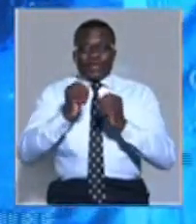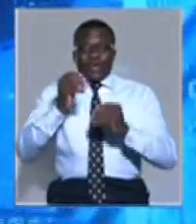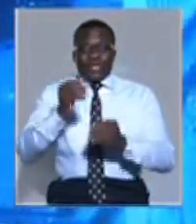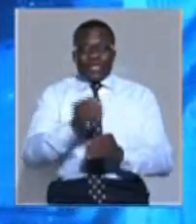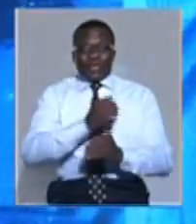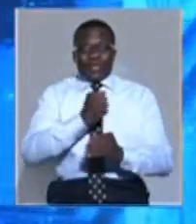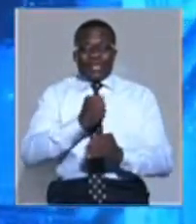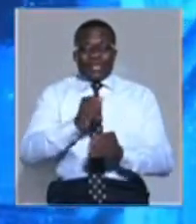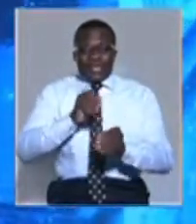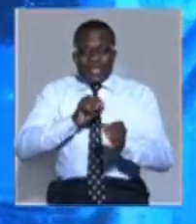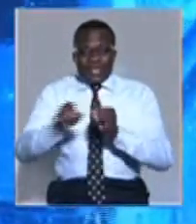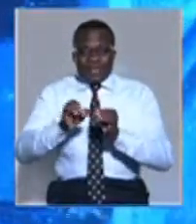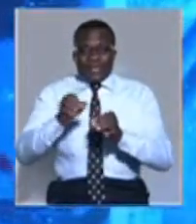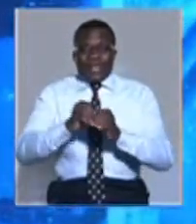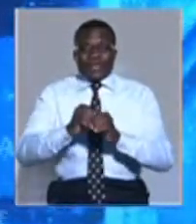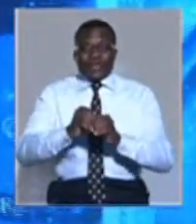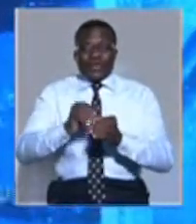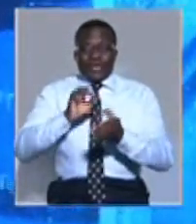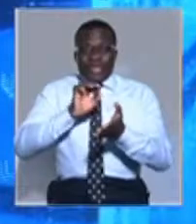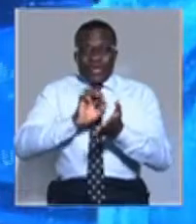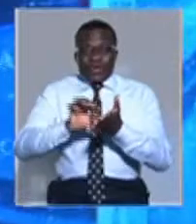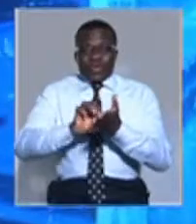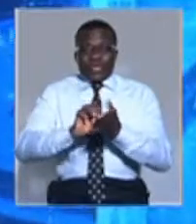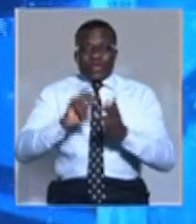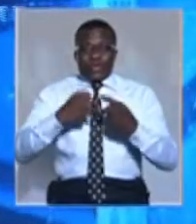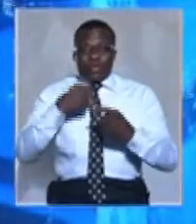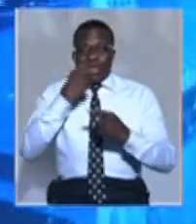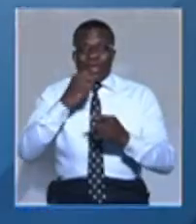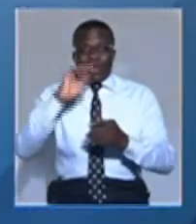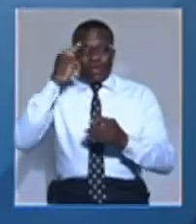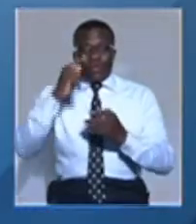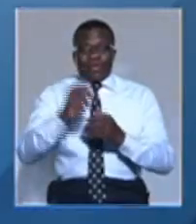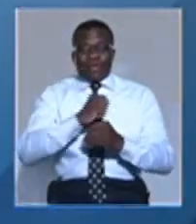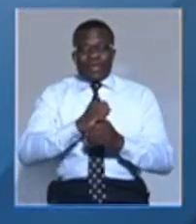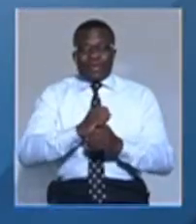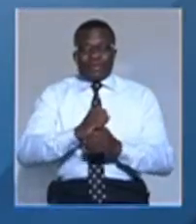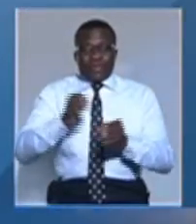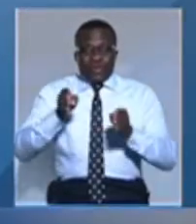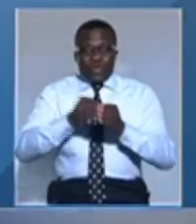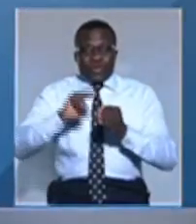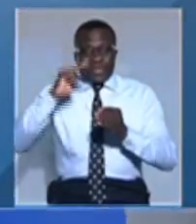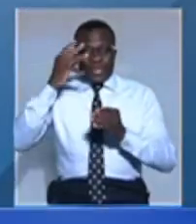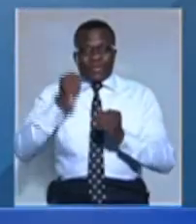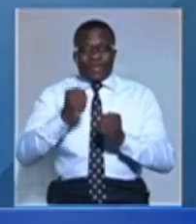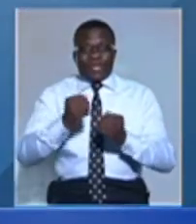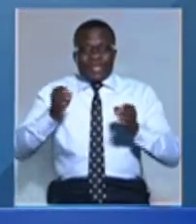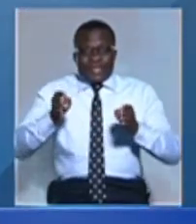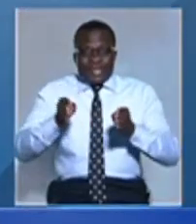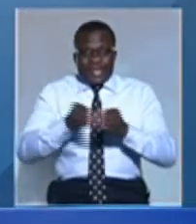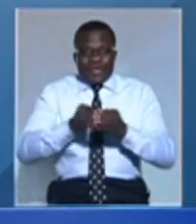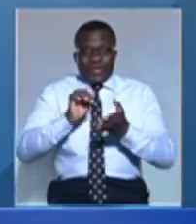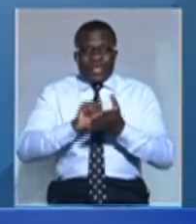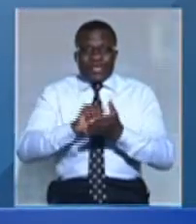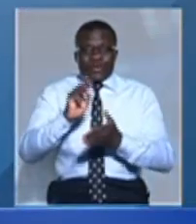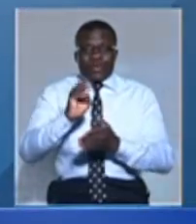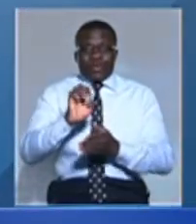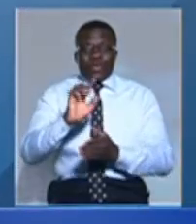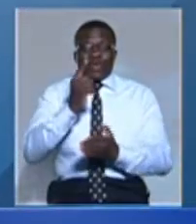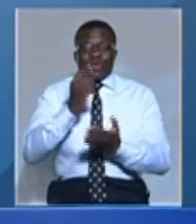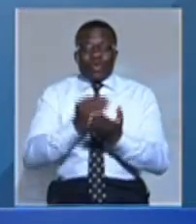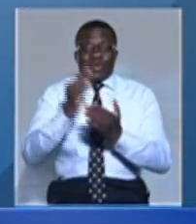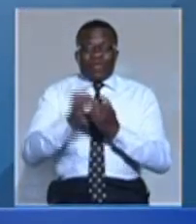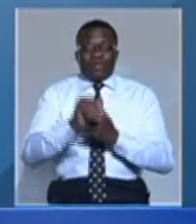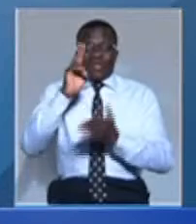prises. Les détails dans le compte-rendu du porte-parole du gouvernement. Le Conseil des ministres s'est réuni ce mercredi